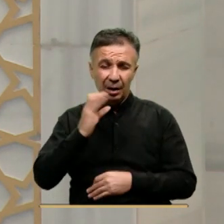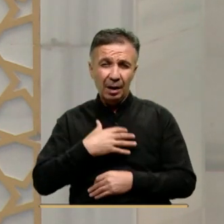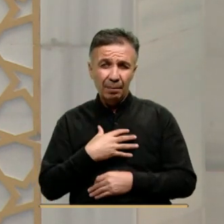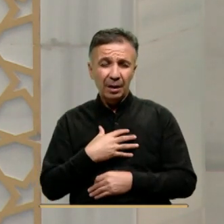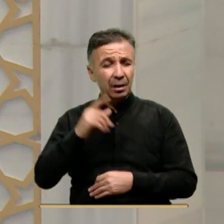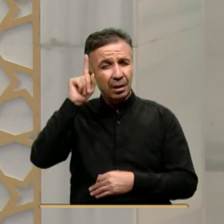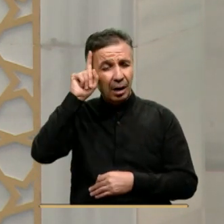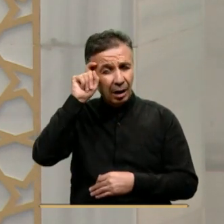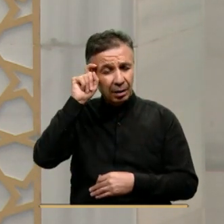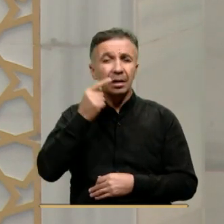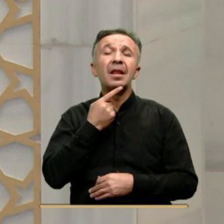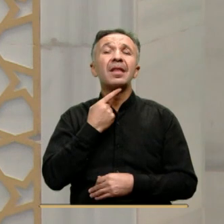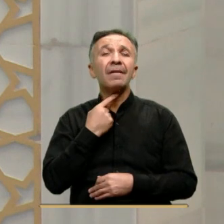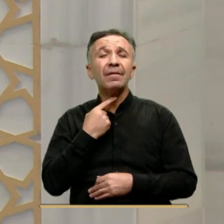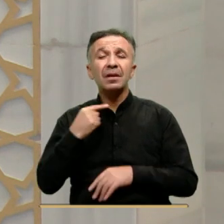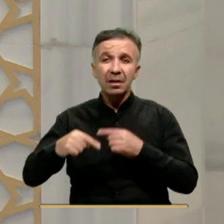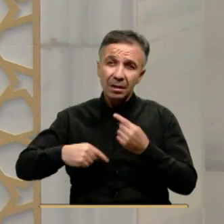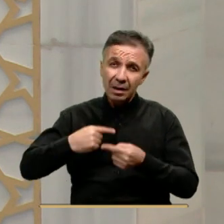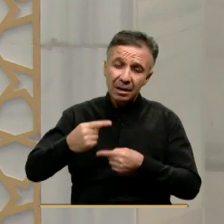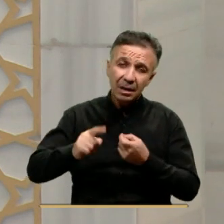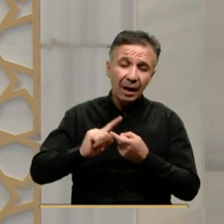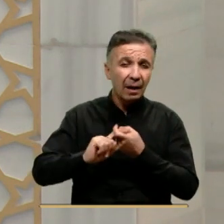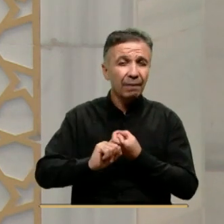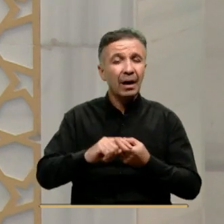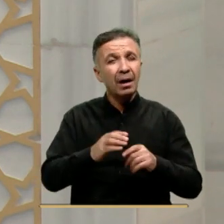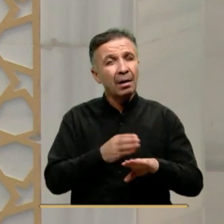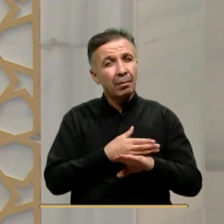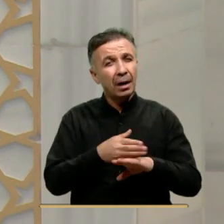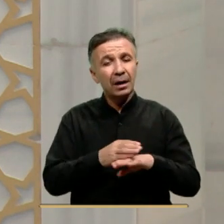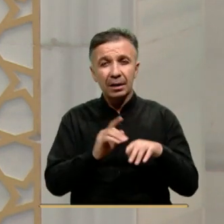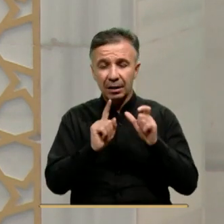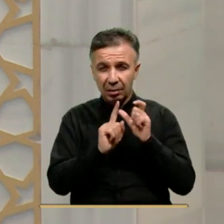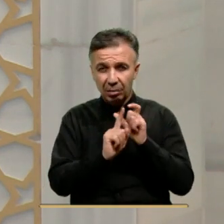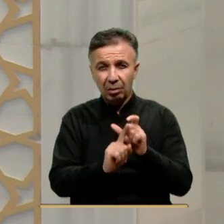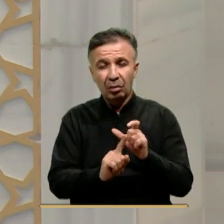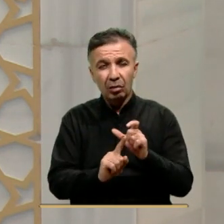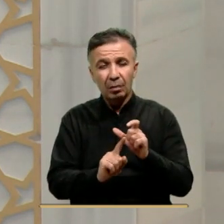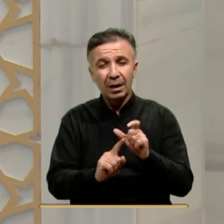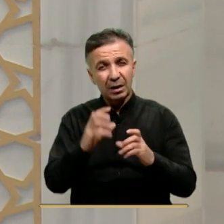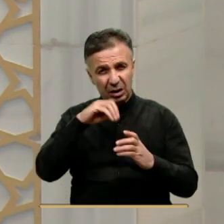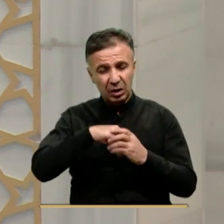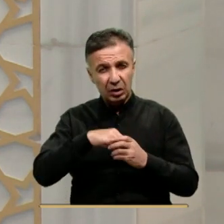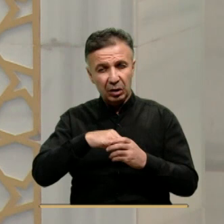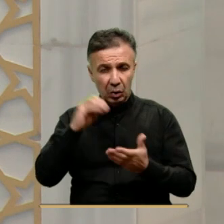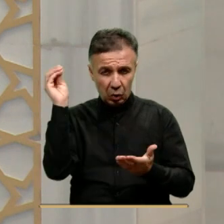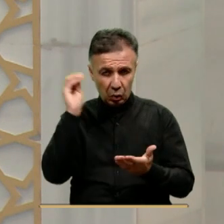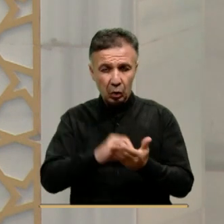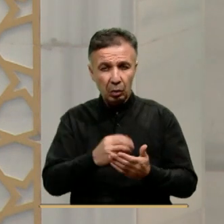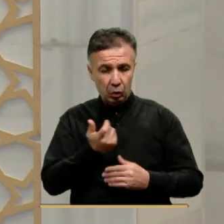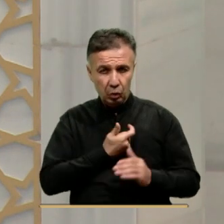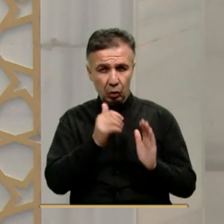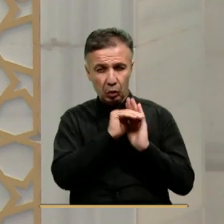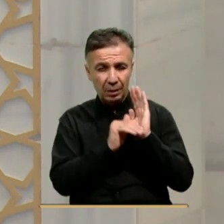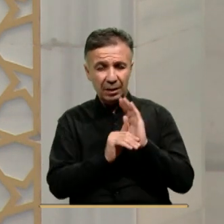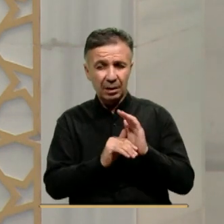aklını nefsini neslini ve malını korumaya matuf olan hükümlerdir hangi harama bakarsak